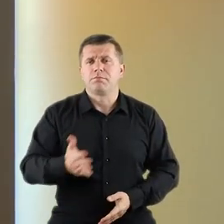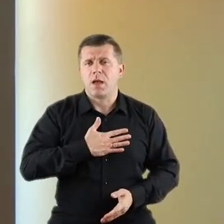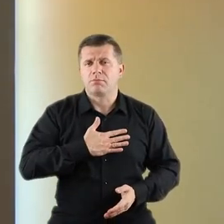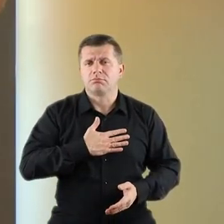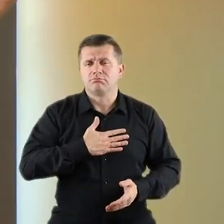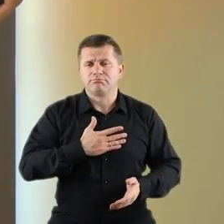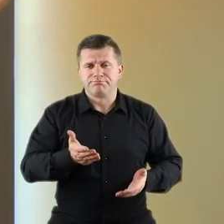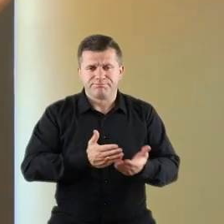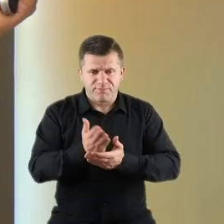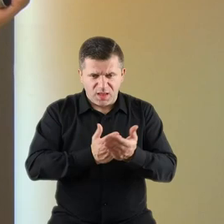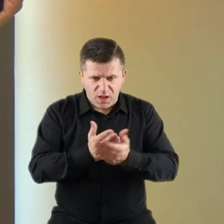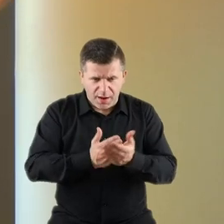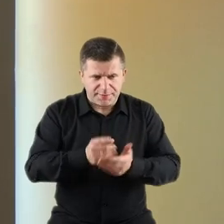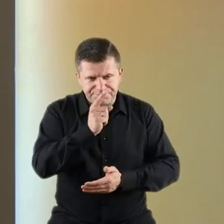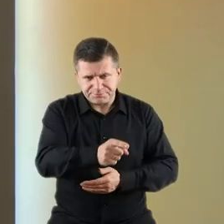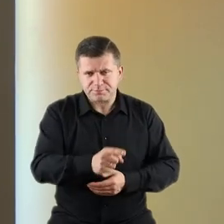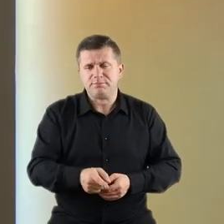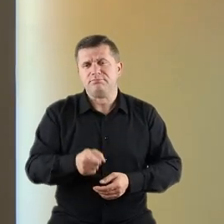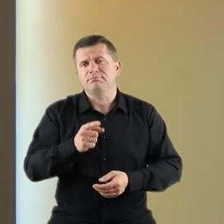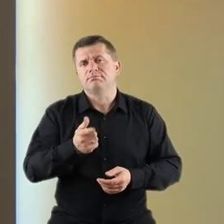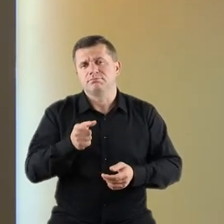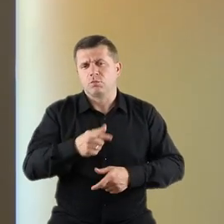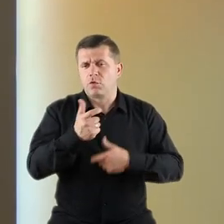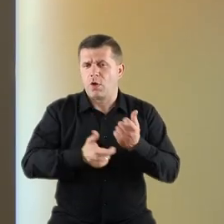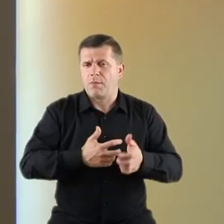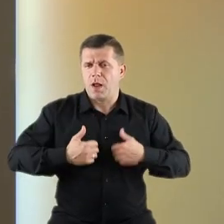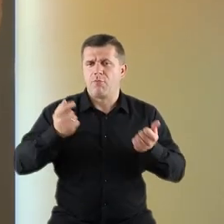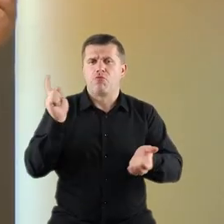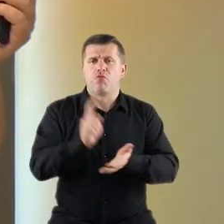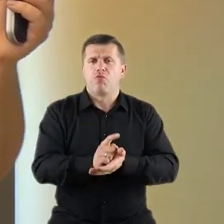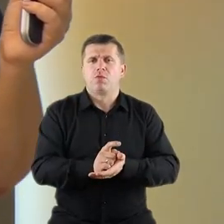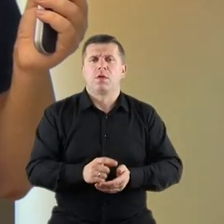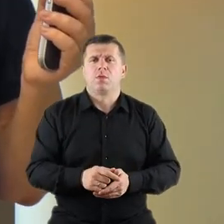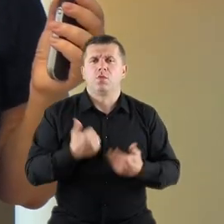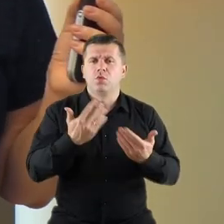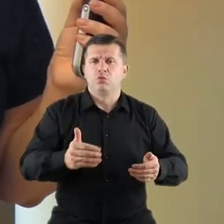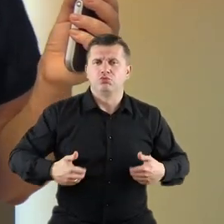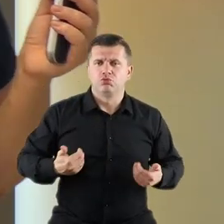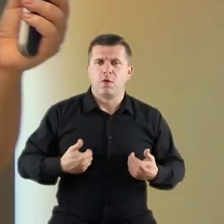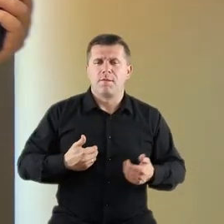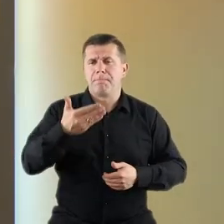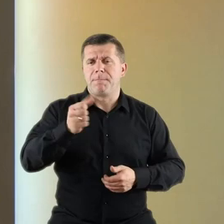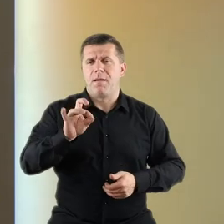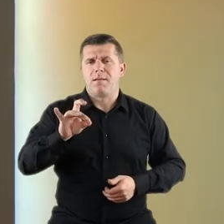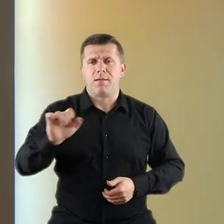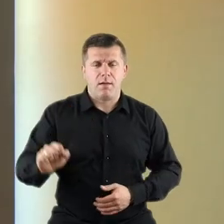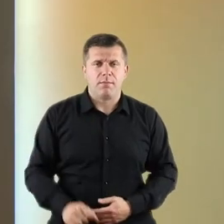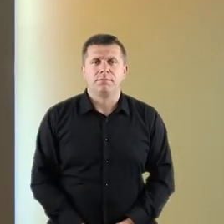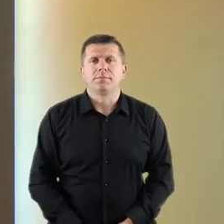nadawcy wiarę nadawcy i odbiorcy w tą taką sprawczą moc formuły magicznej